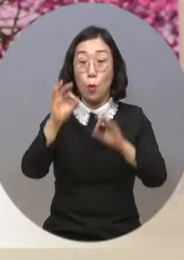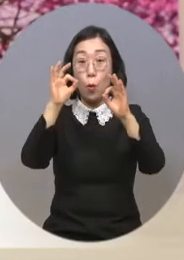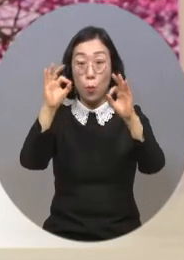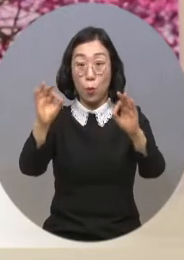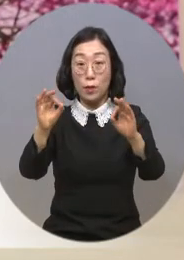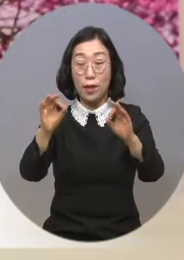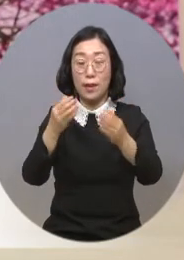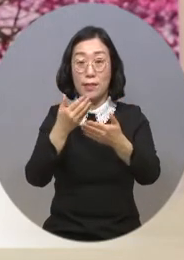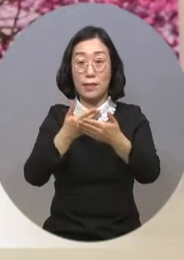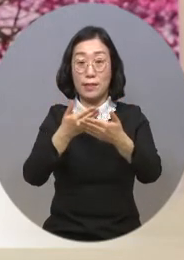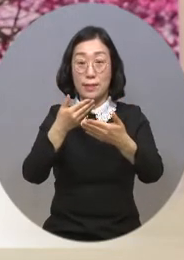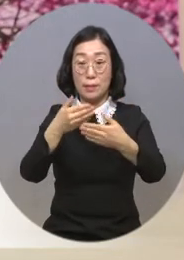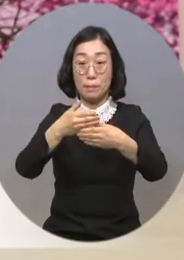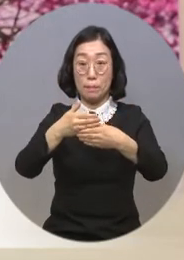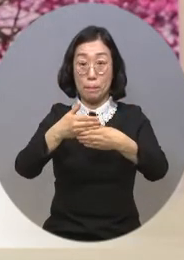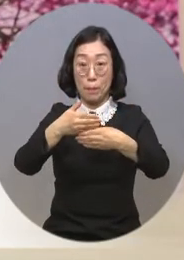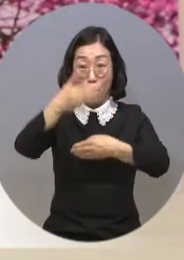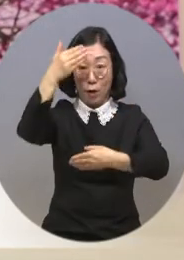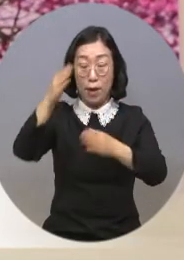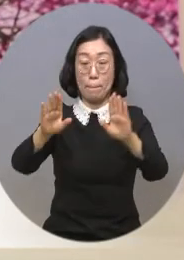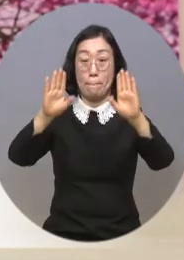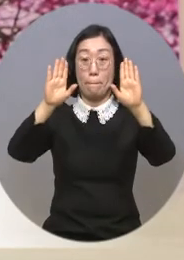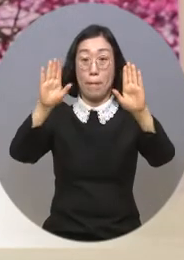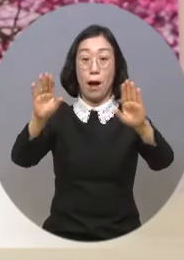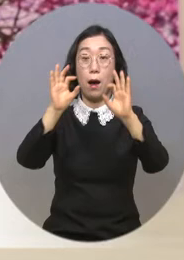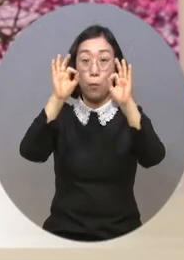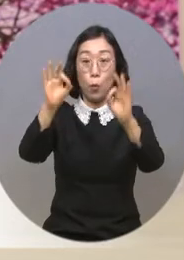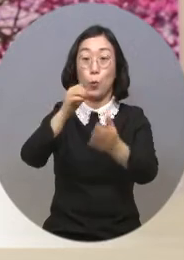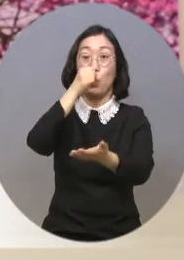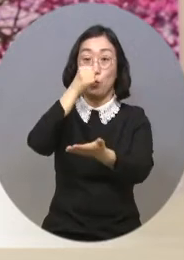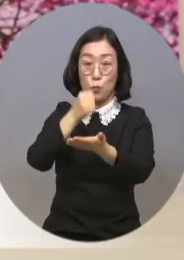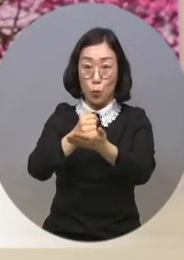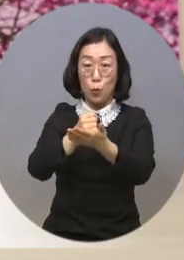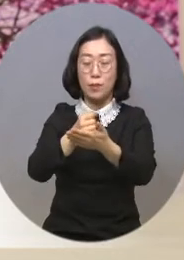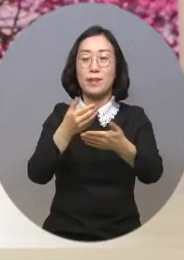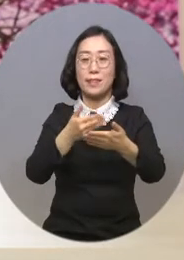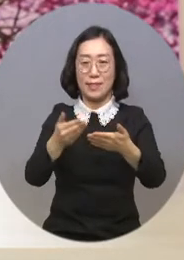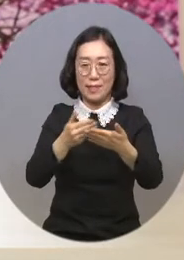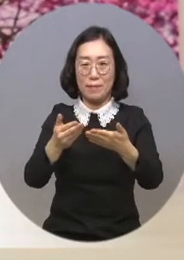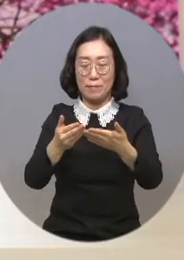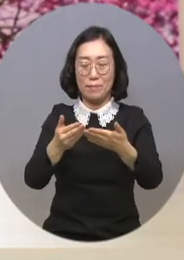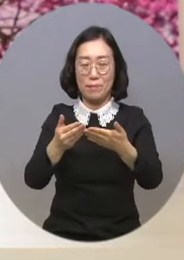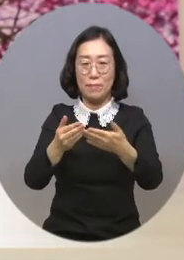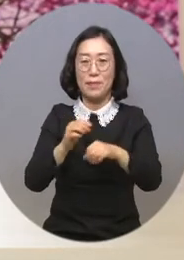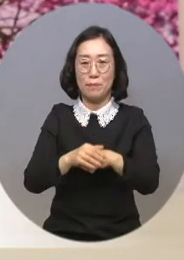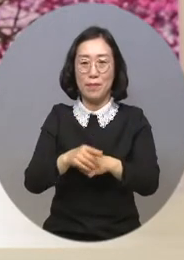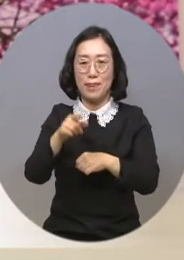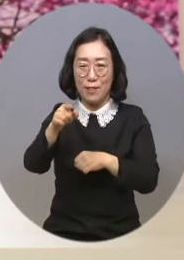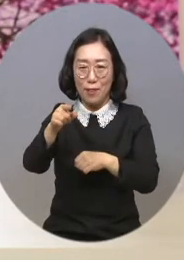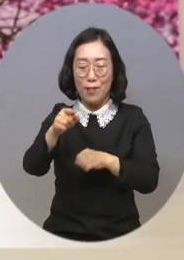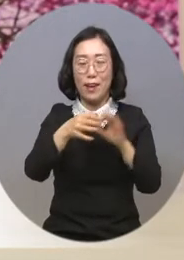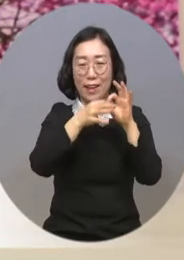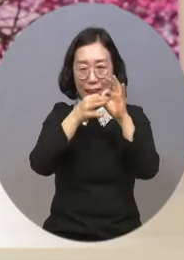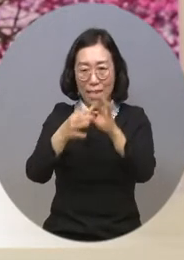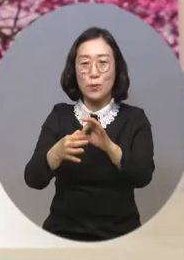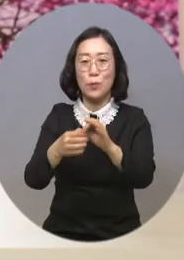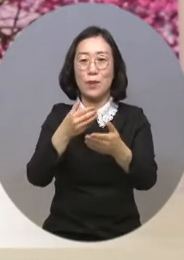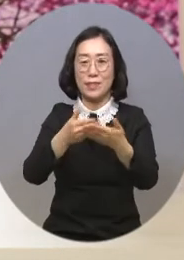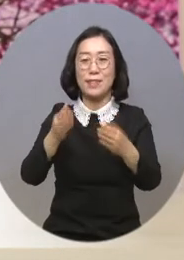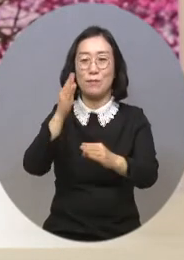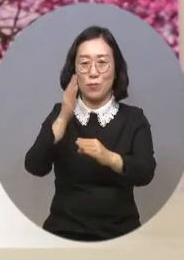집에 그 벽에 이제 걸어놓고자 하는 그런 그림들. 예. 그러니까 그런 쪽으로 좀 추구를 많이 하는